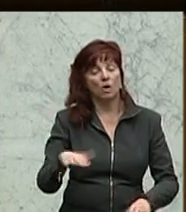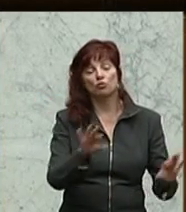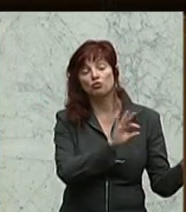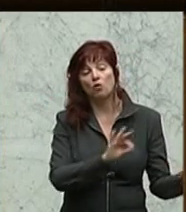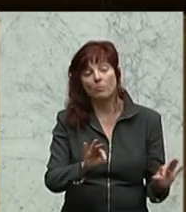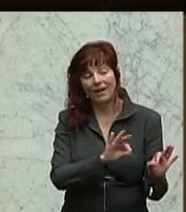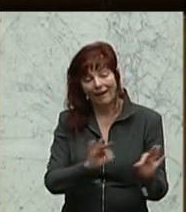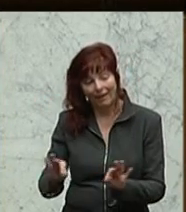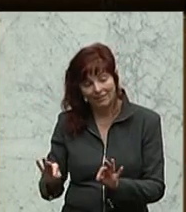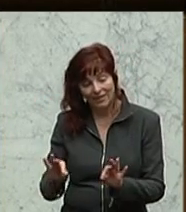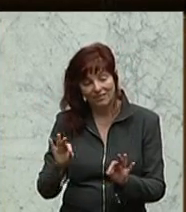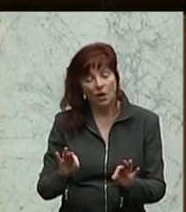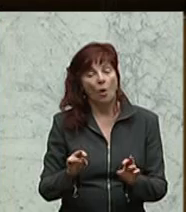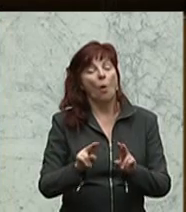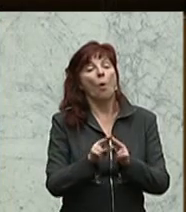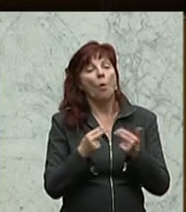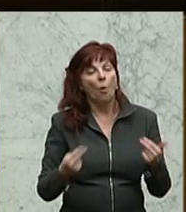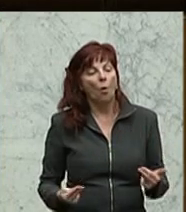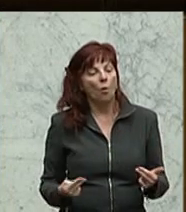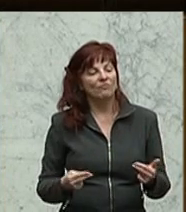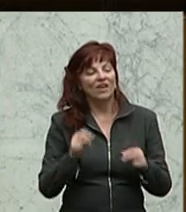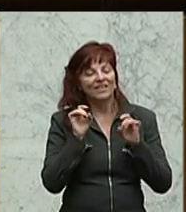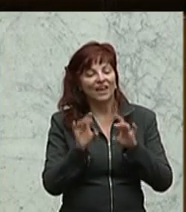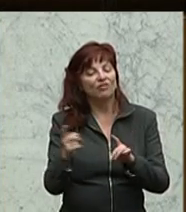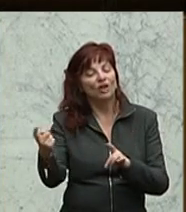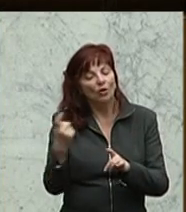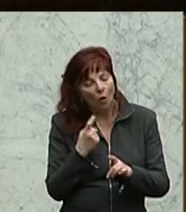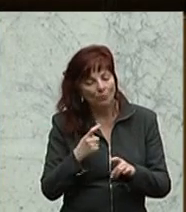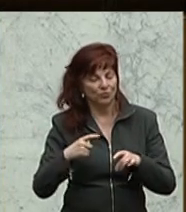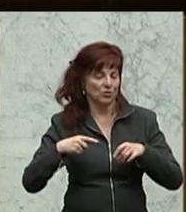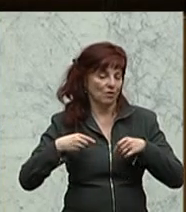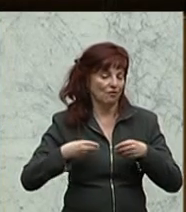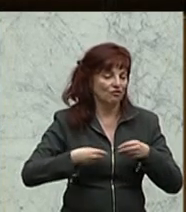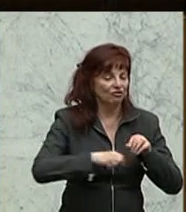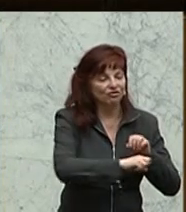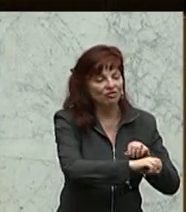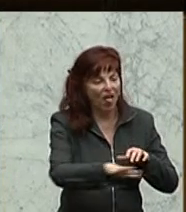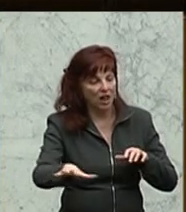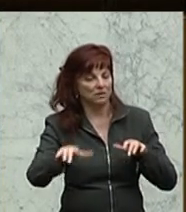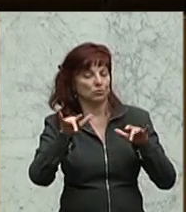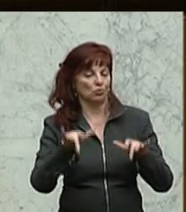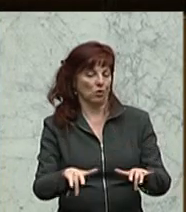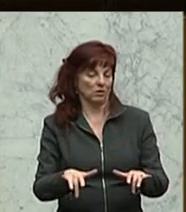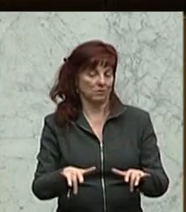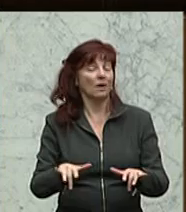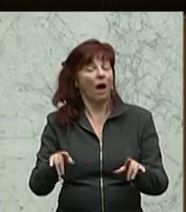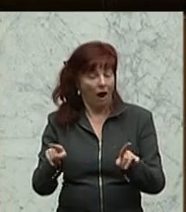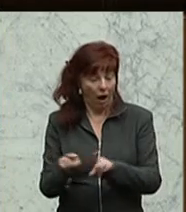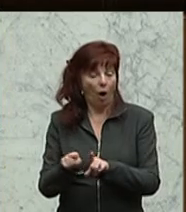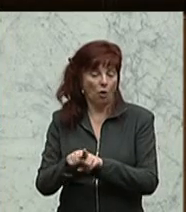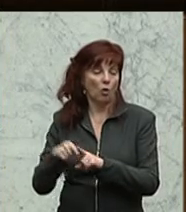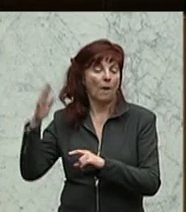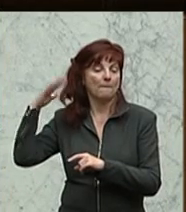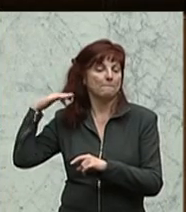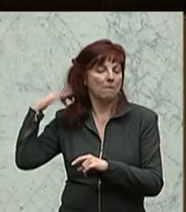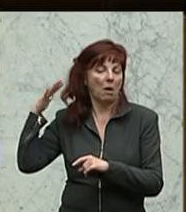Aus dieser Umweltgifte auf den Feldern kommen wird müssen. Das wissen Sie seit Jahren. Auch da haben Sie die Bauern im Stich gelassen. Und dann sind wir beim